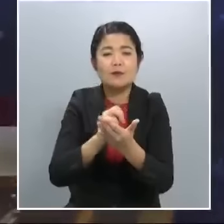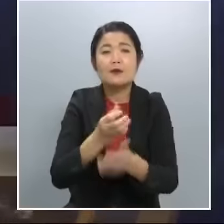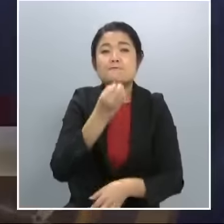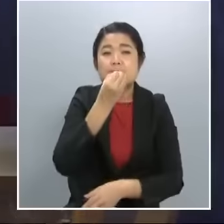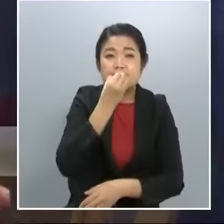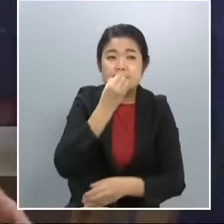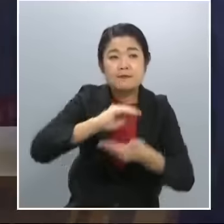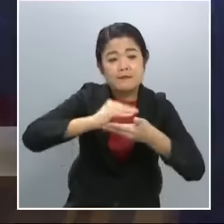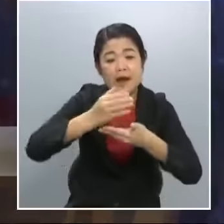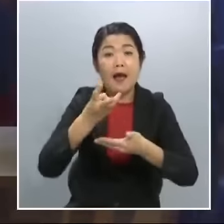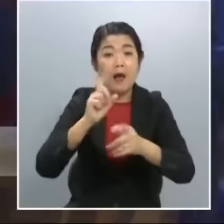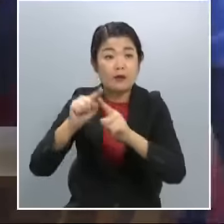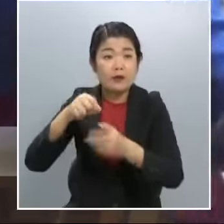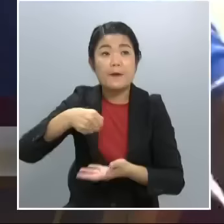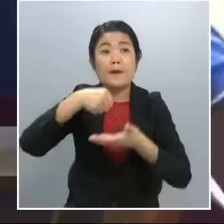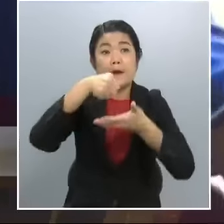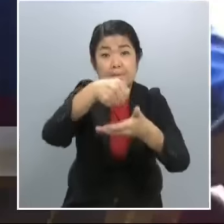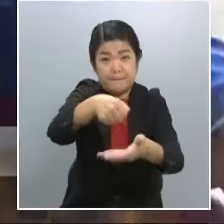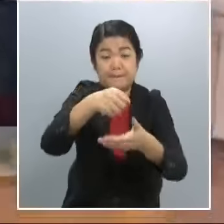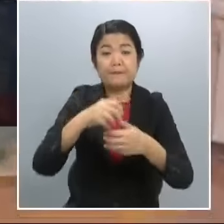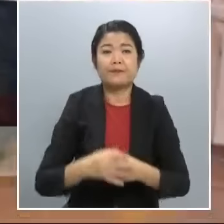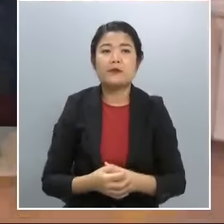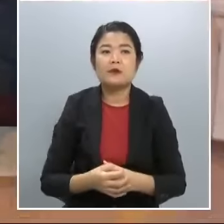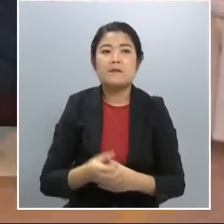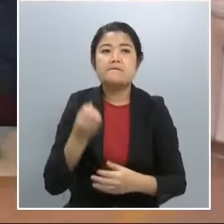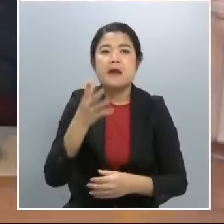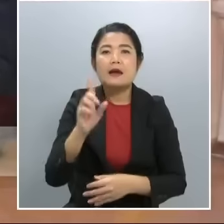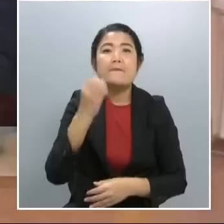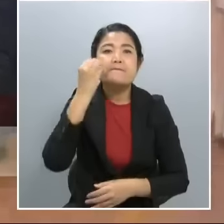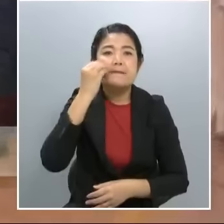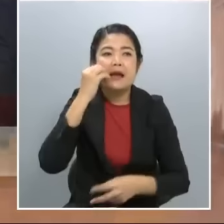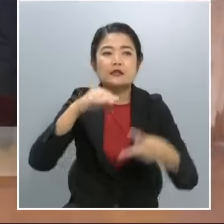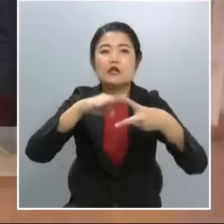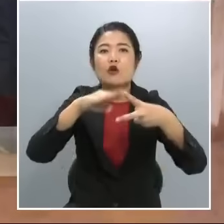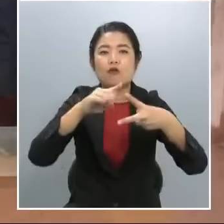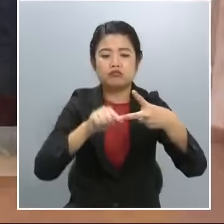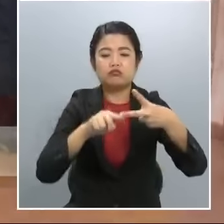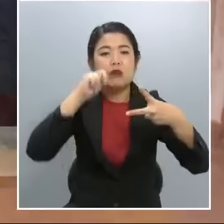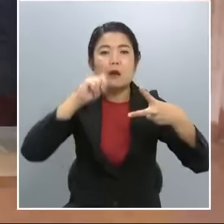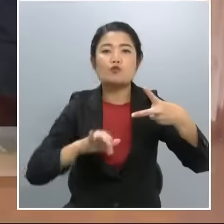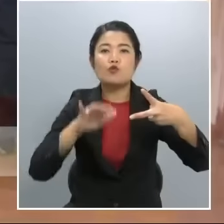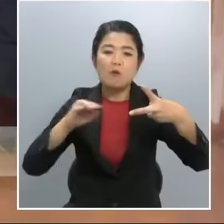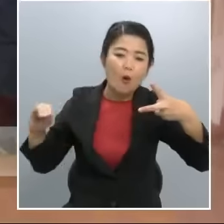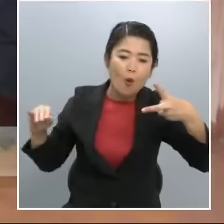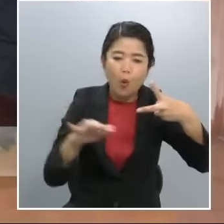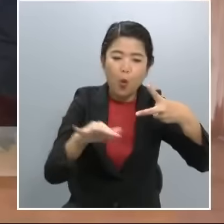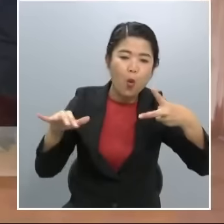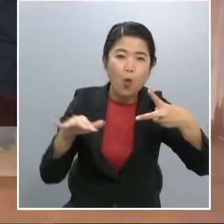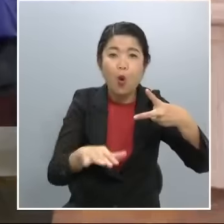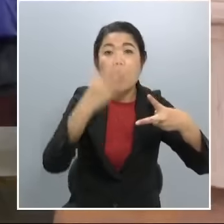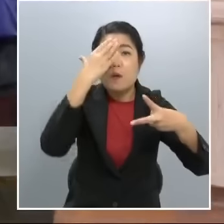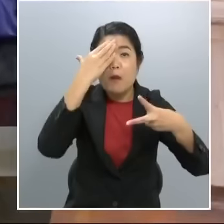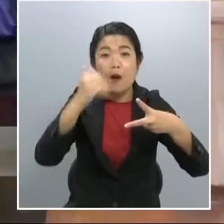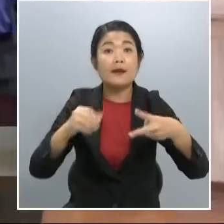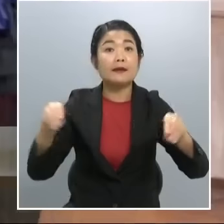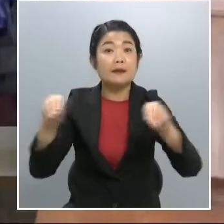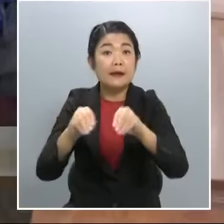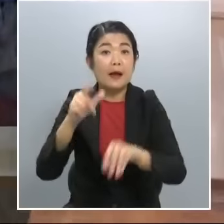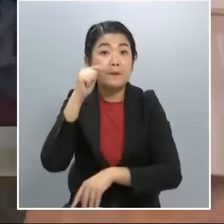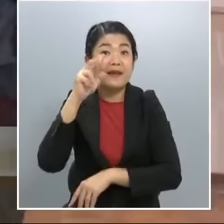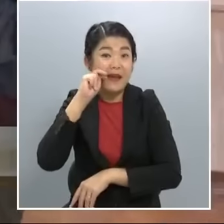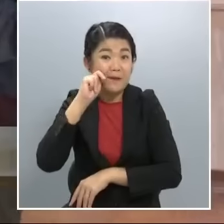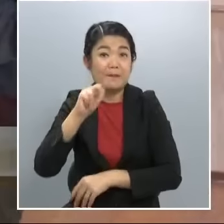ประสบภัยซึ่งอยู่ในบ้านตัวเองส่วนใหญ่ก็อยู่บนชั้น 2เพราะข้างล่างทั่วหมดแล้วน้ำแรงเพราะใกล้กับแม่น้ำนั่นการเอาเรือเข้าไป